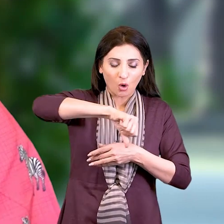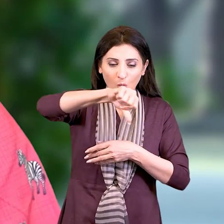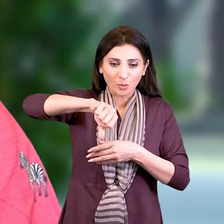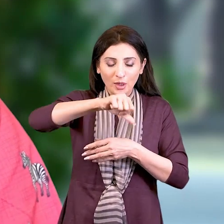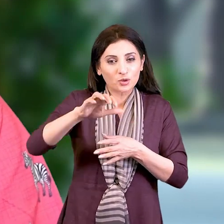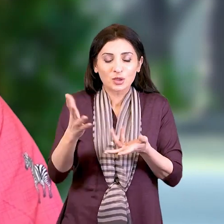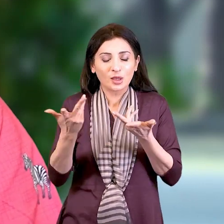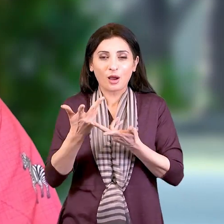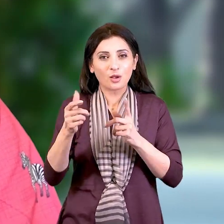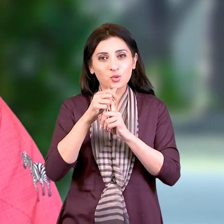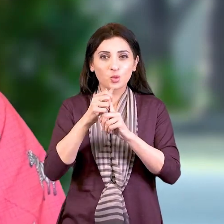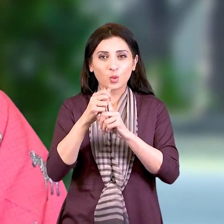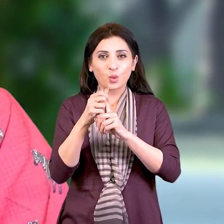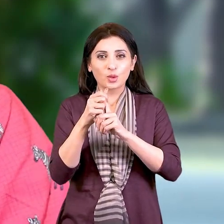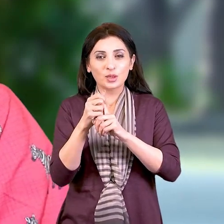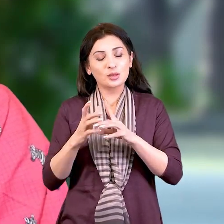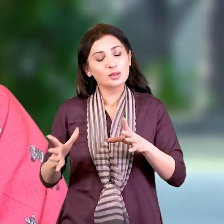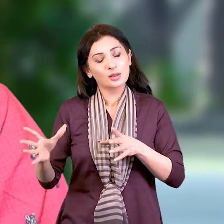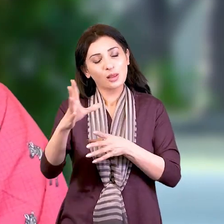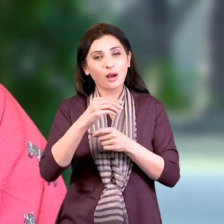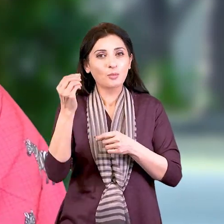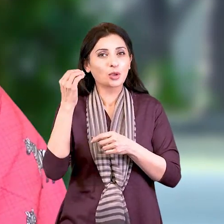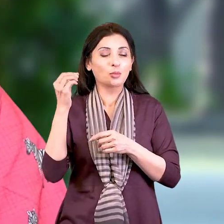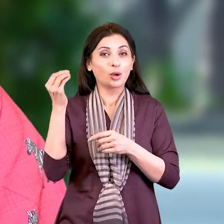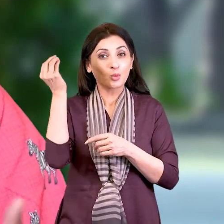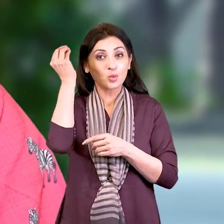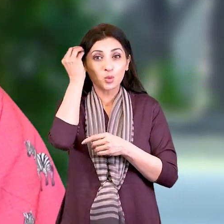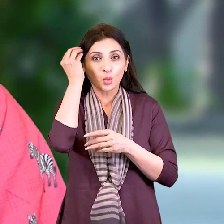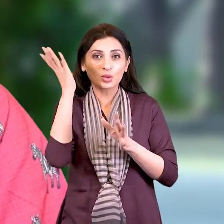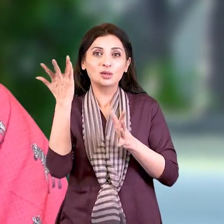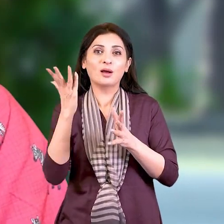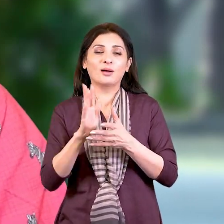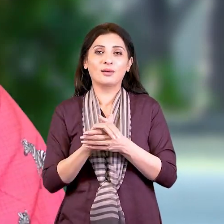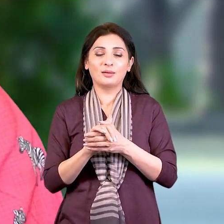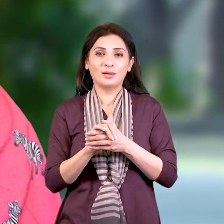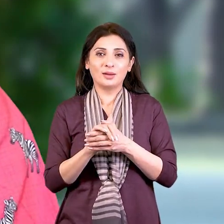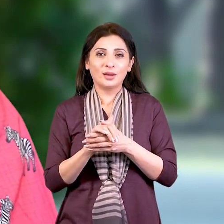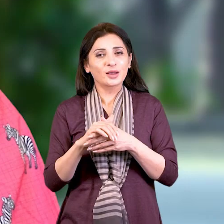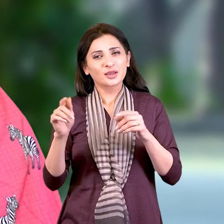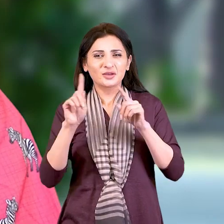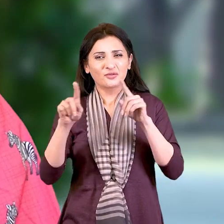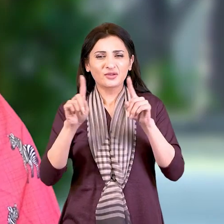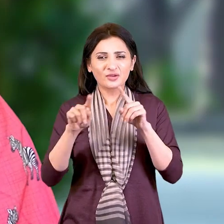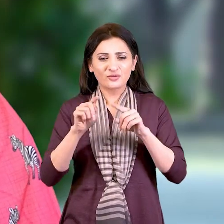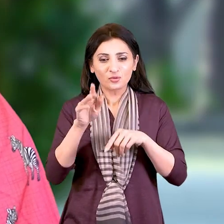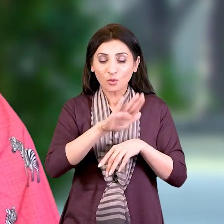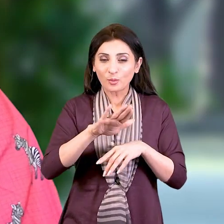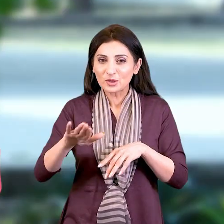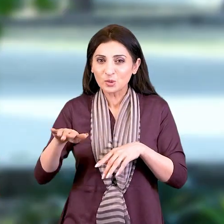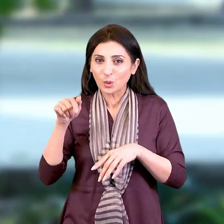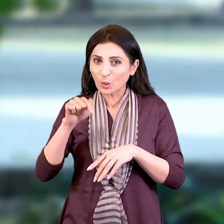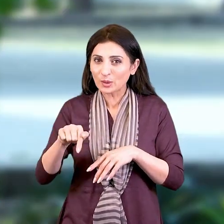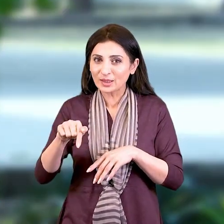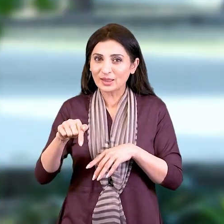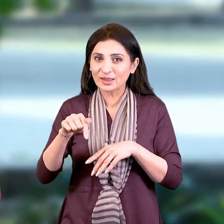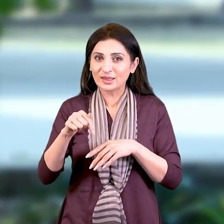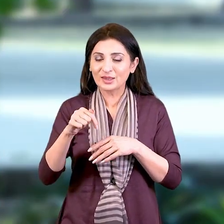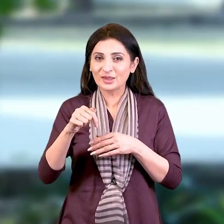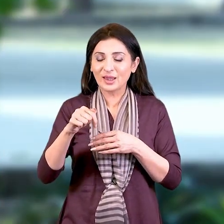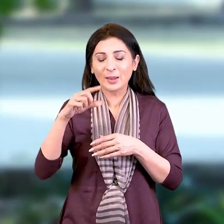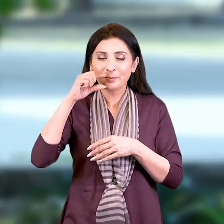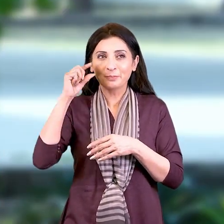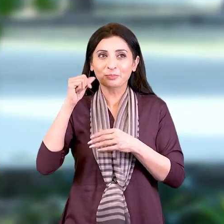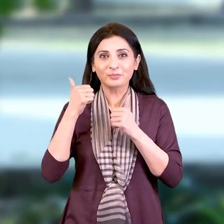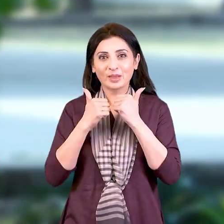what are the popular flavors that people like, what are the flavors that kids like, what is something different that we can do, because in one way हम एक